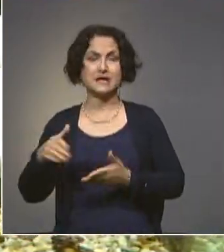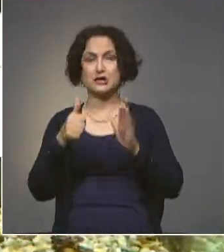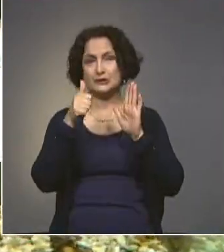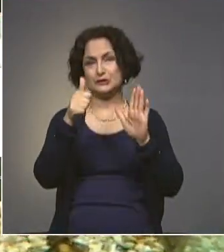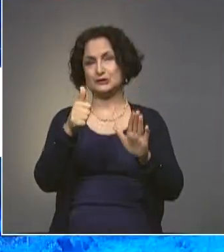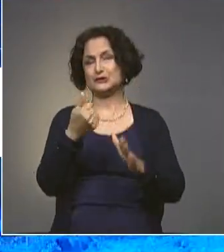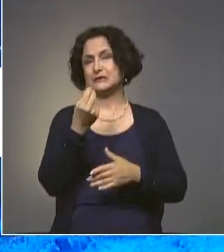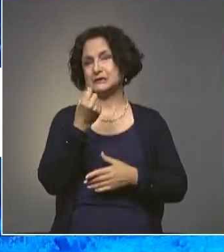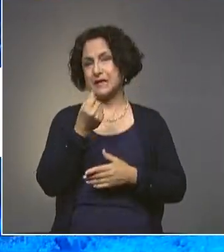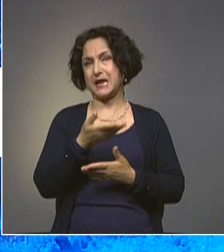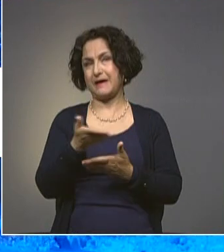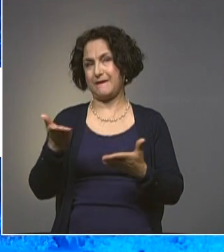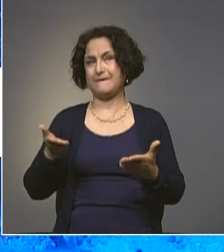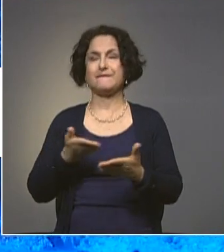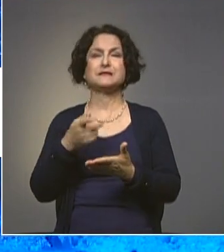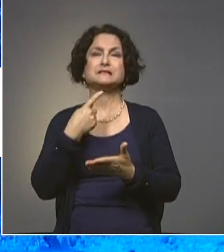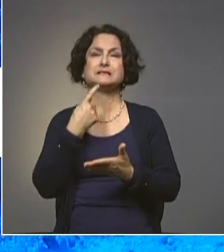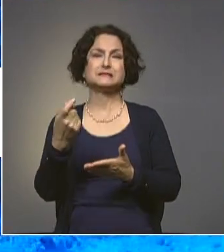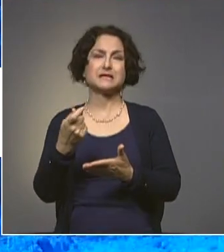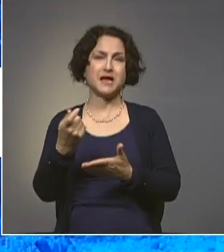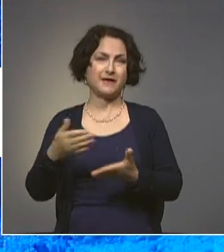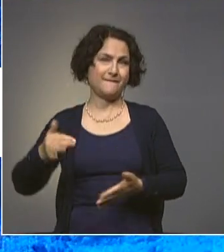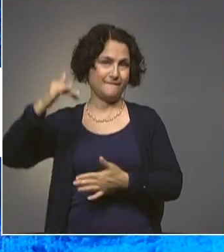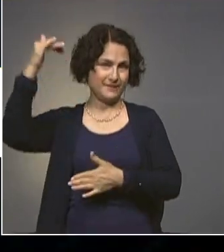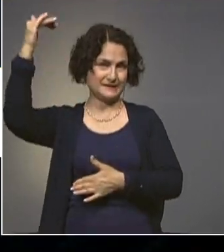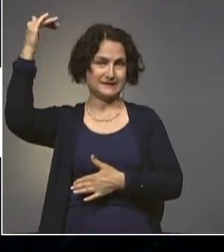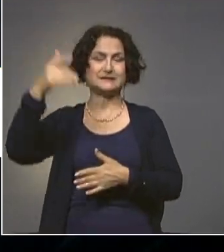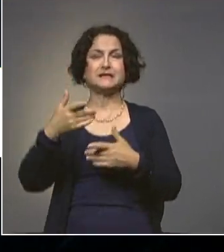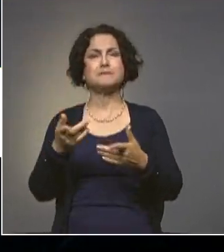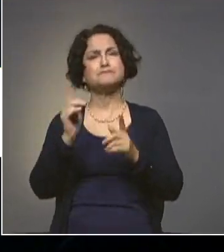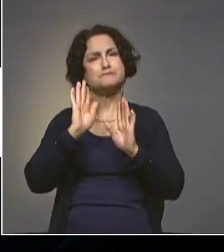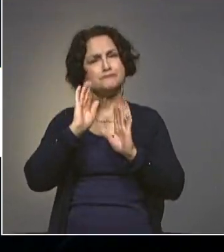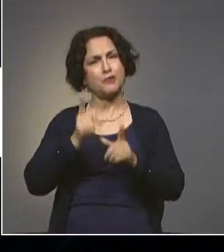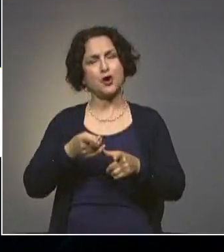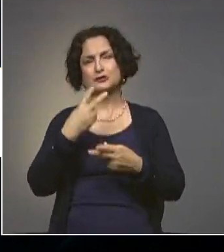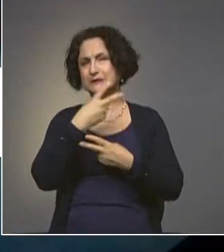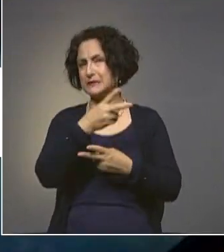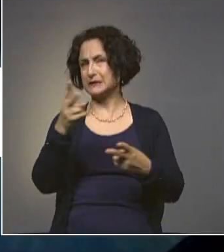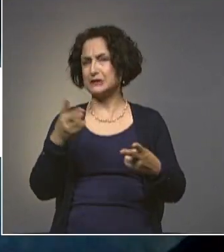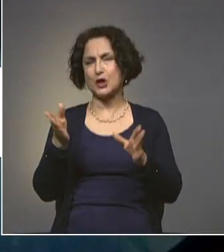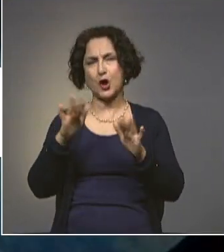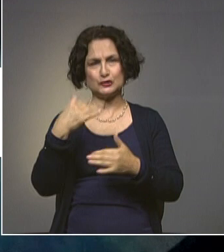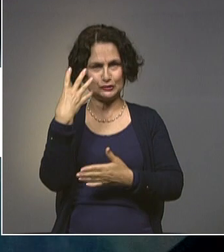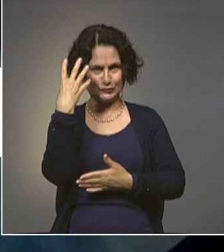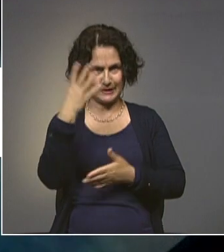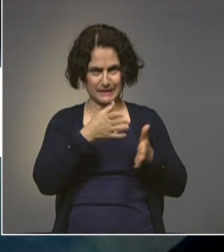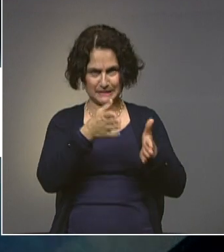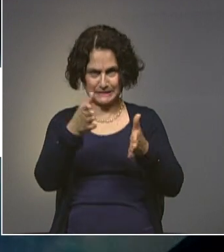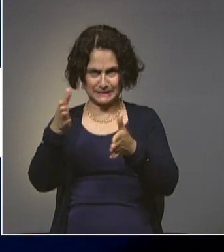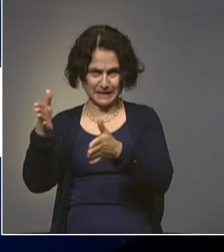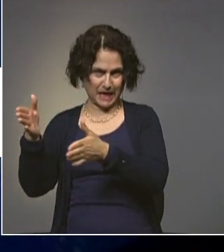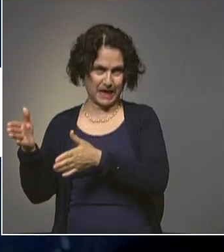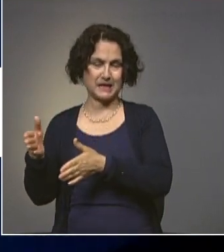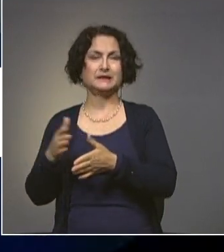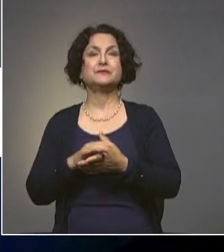За сметка на това те ще могат да разгледат още 4 нови зали. Входът за планетариума за деца до 7 години става 4